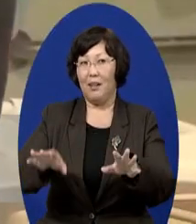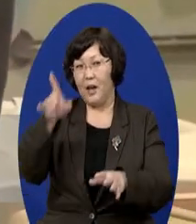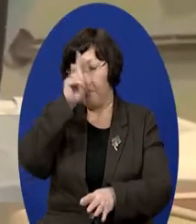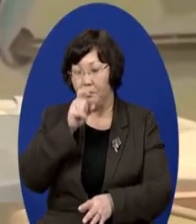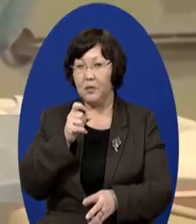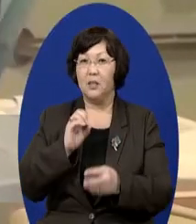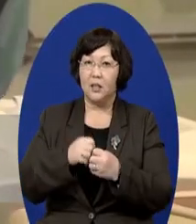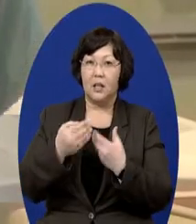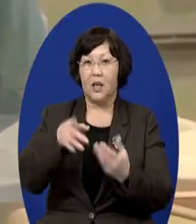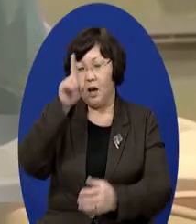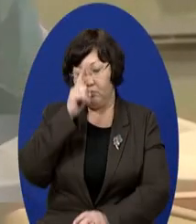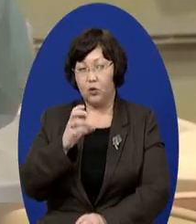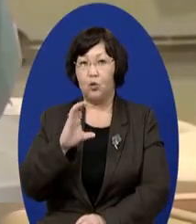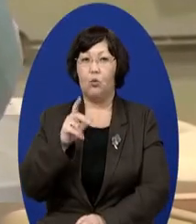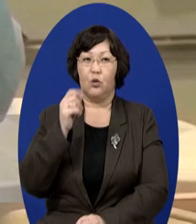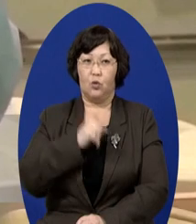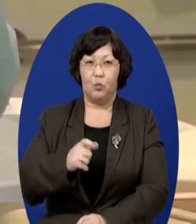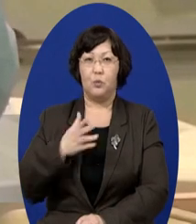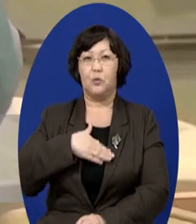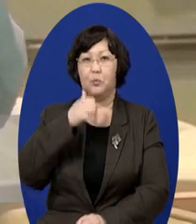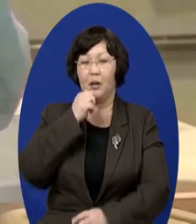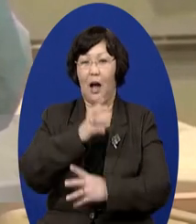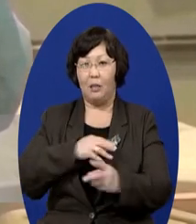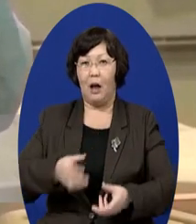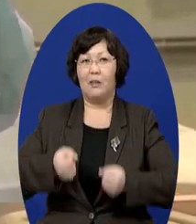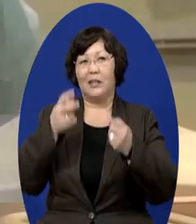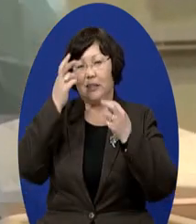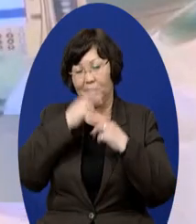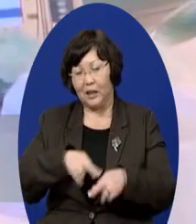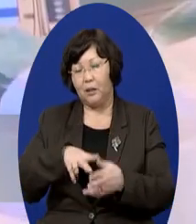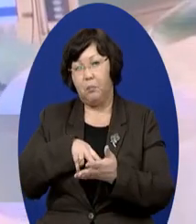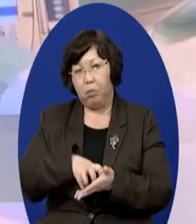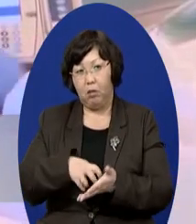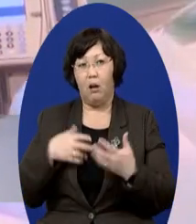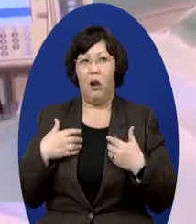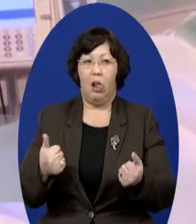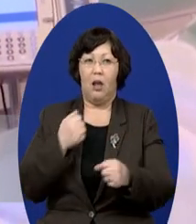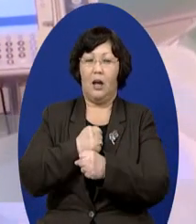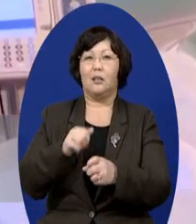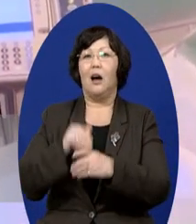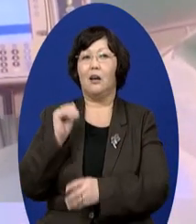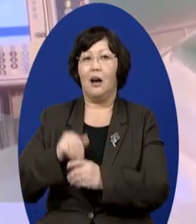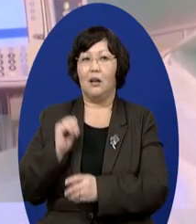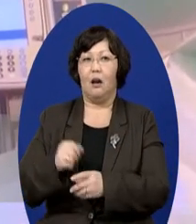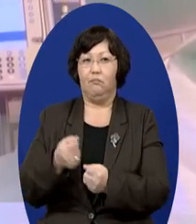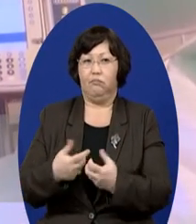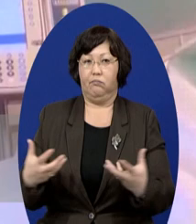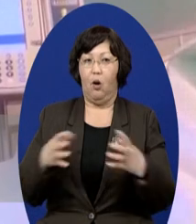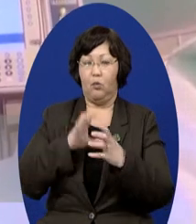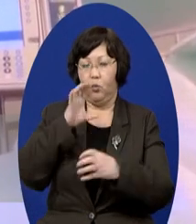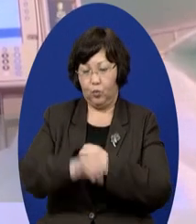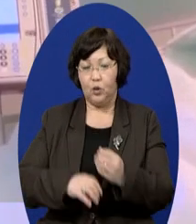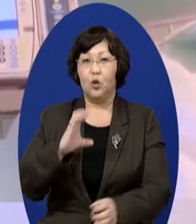эмчлэгч, эмч совилогчд ч мөн халдвар авч, ядарч туйлдсан шантарсан ажилтнууд ажилласаа гарах нь элбэг болсон тухай олон улсын